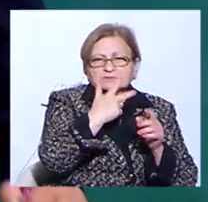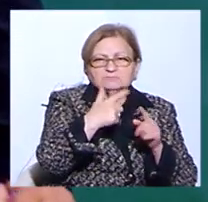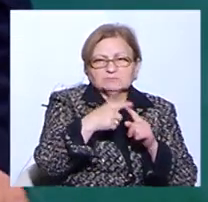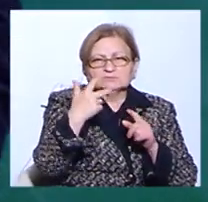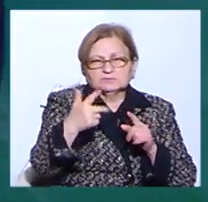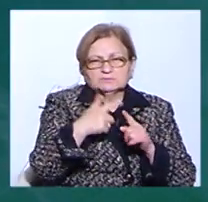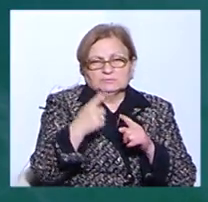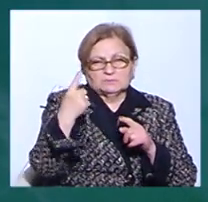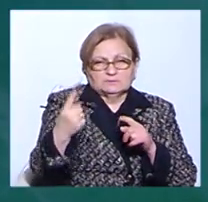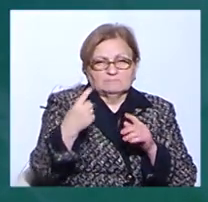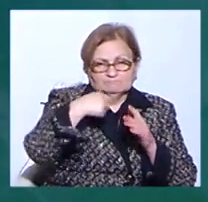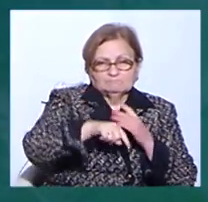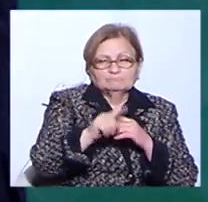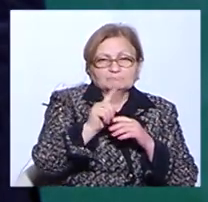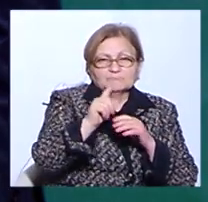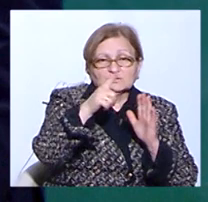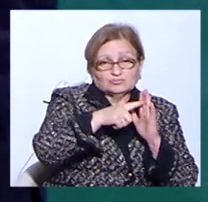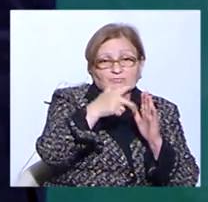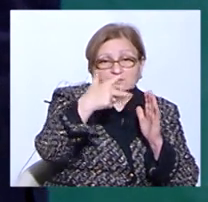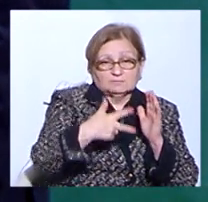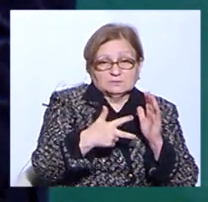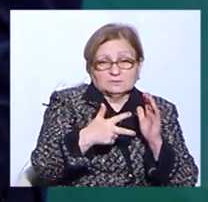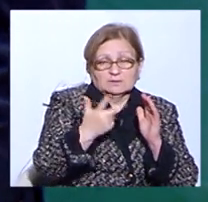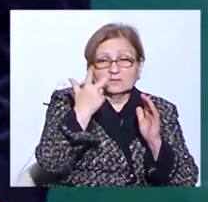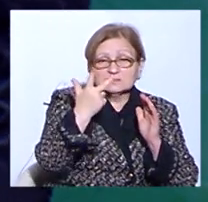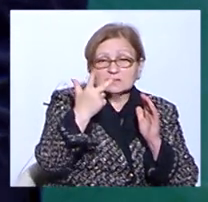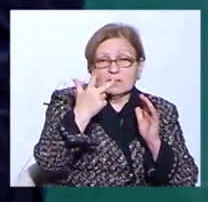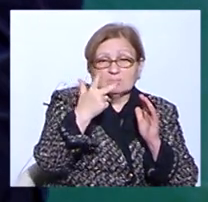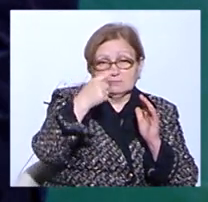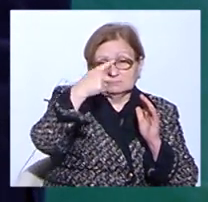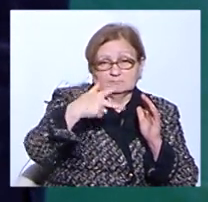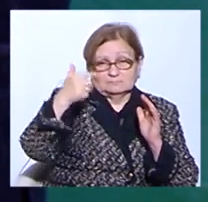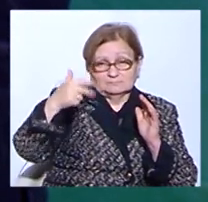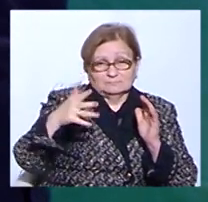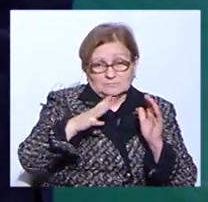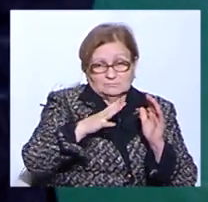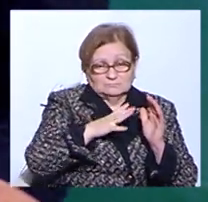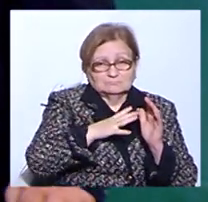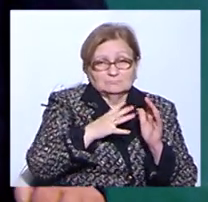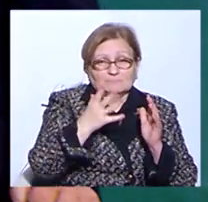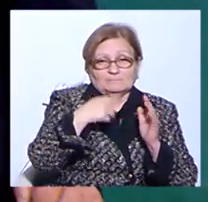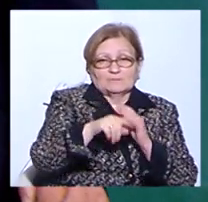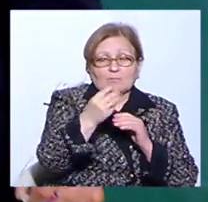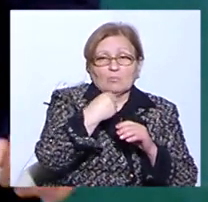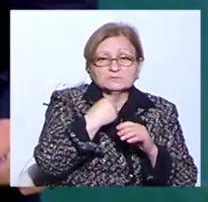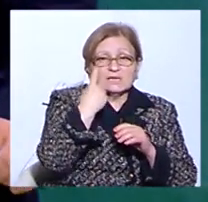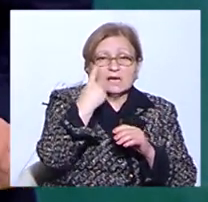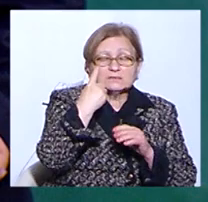ვამბობ? 7/13 რო მქონდა 3-მა მესამედმა, 1/13, 1/13, 1/13 მომცა